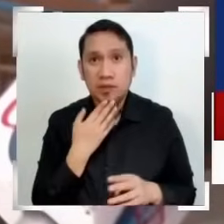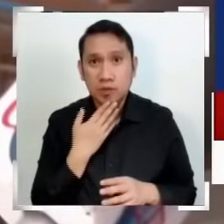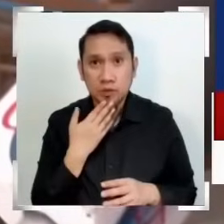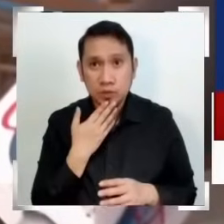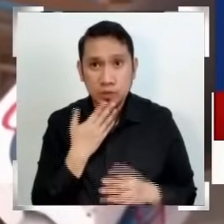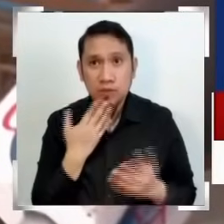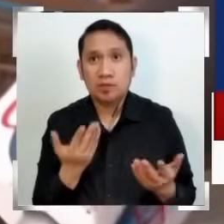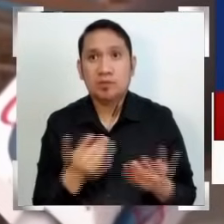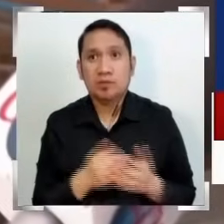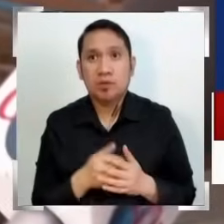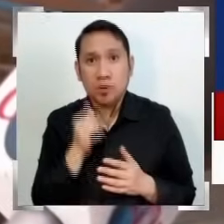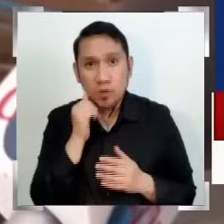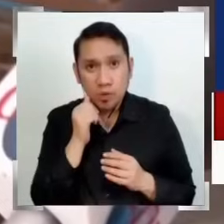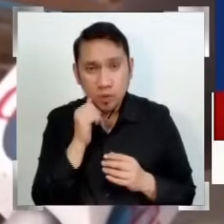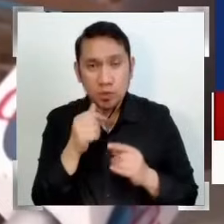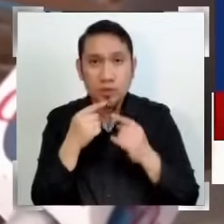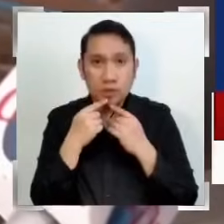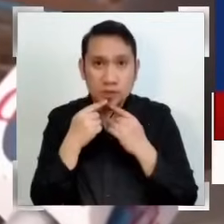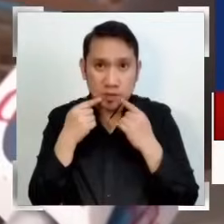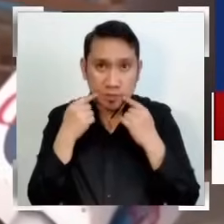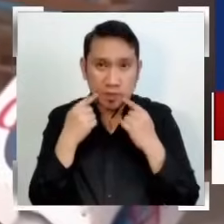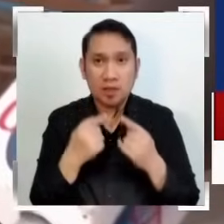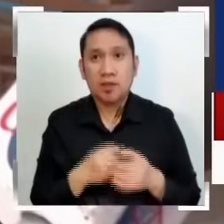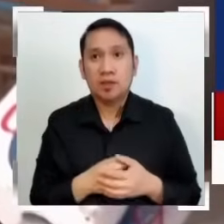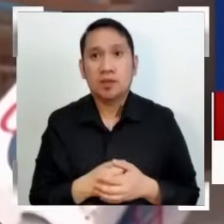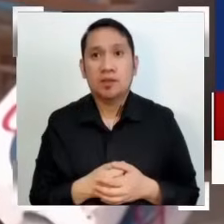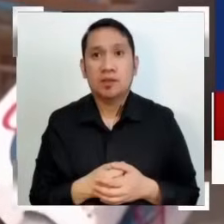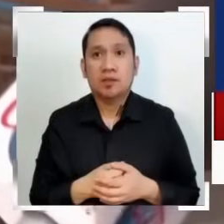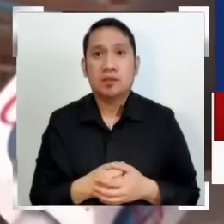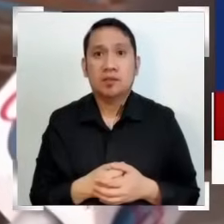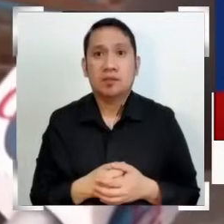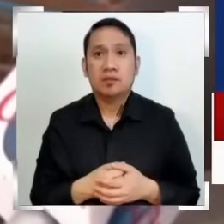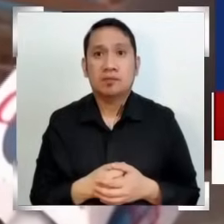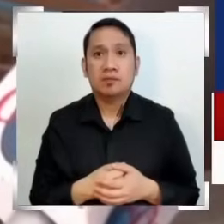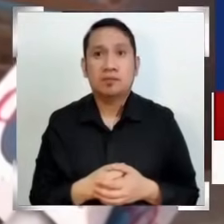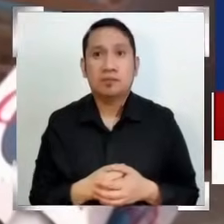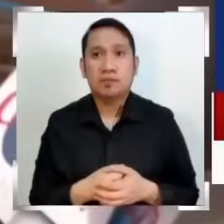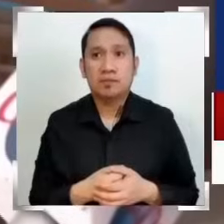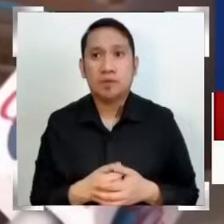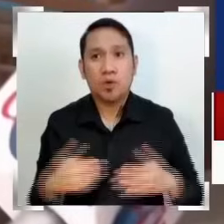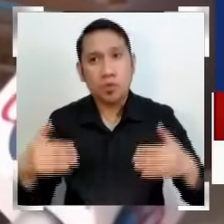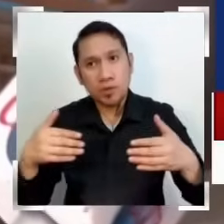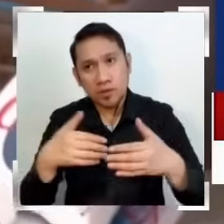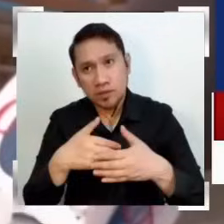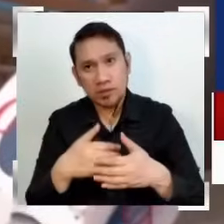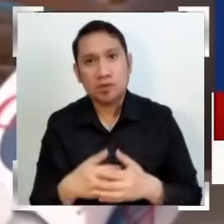smile. Yan, ambot nga nung ka, kaletra mo to siya.